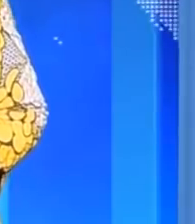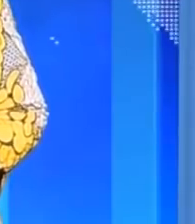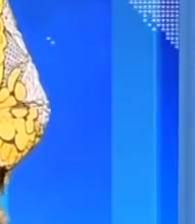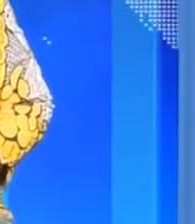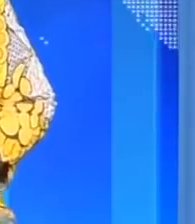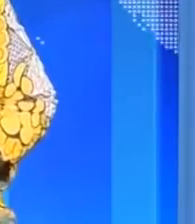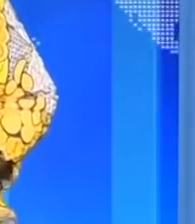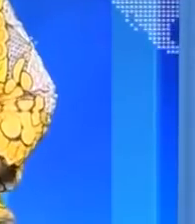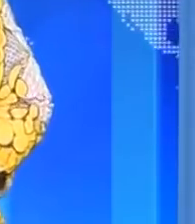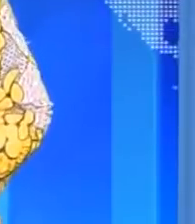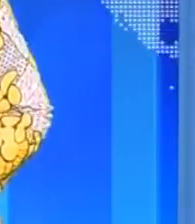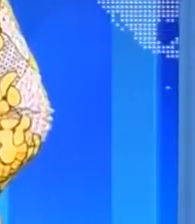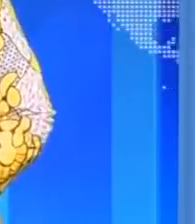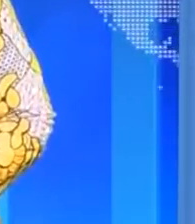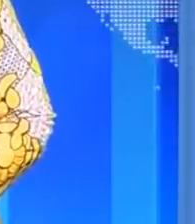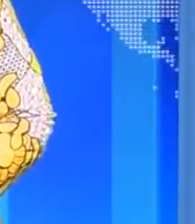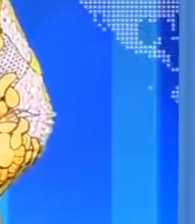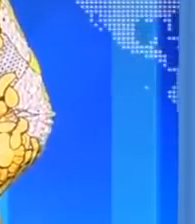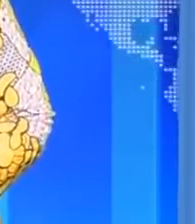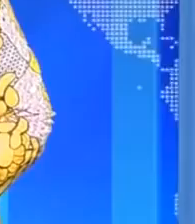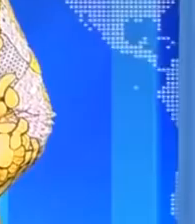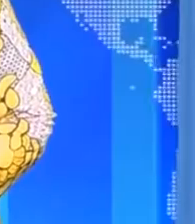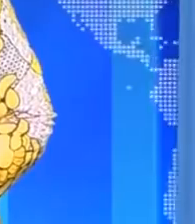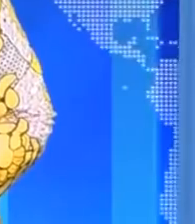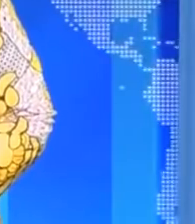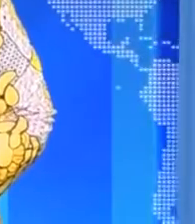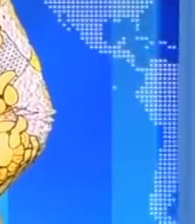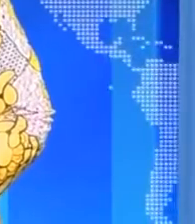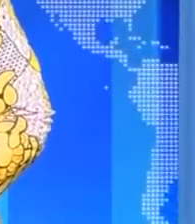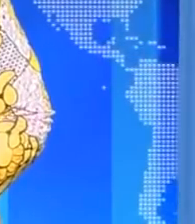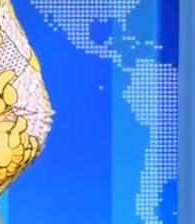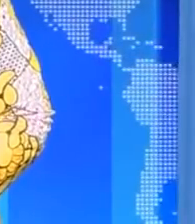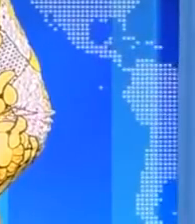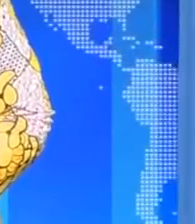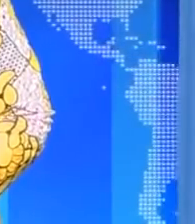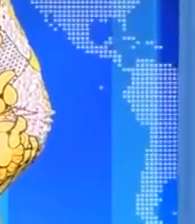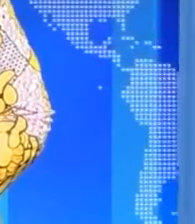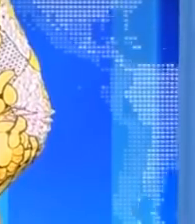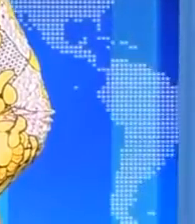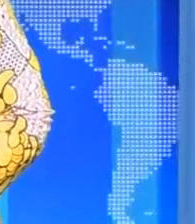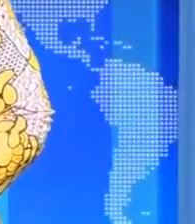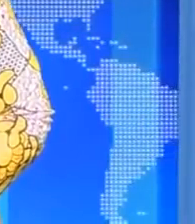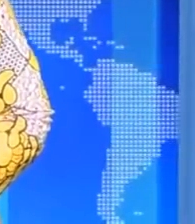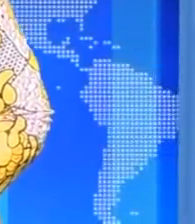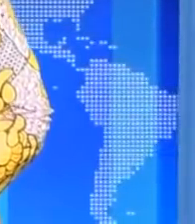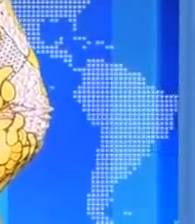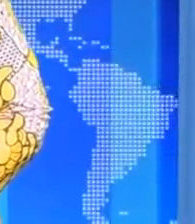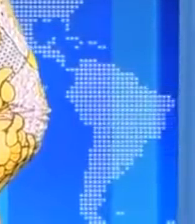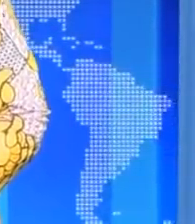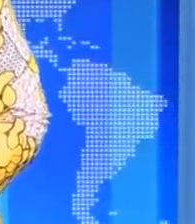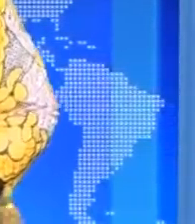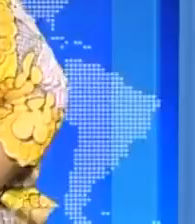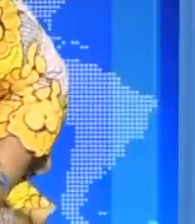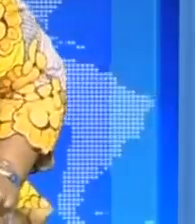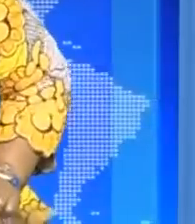travaux par conséquent des mots chloé perturbations seront observés et dans la fourniture d'eau dans les